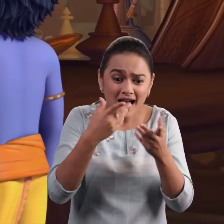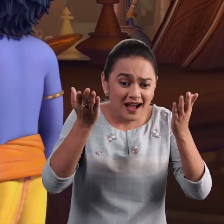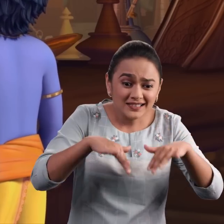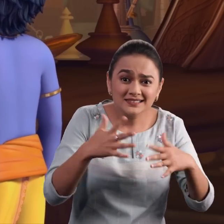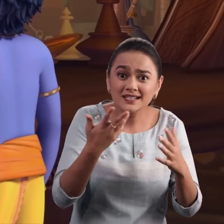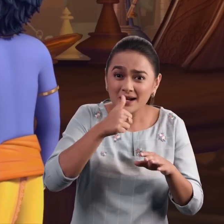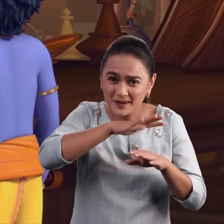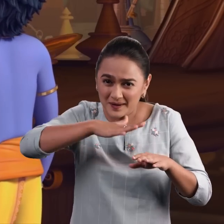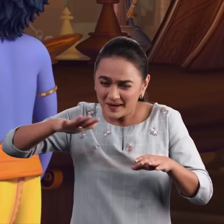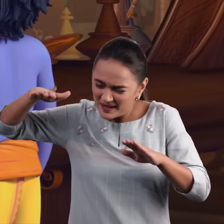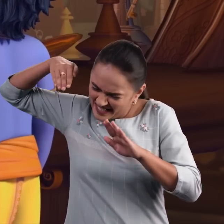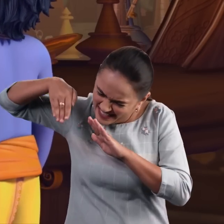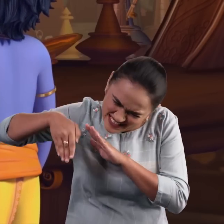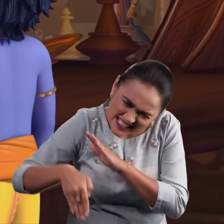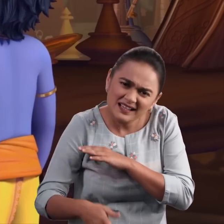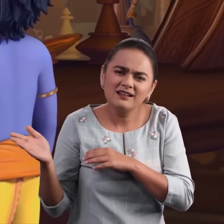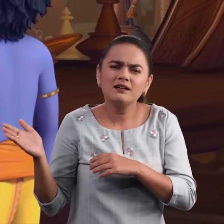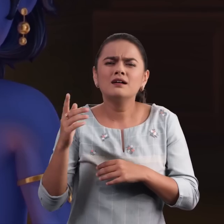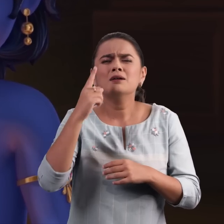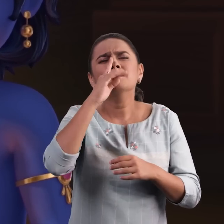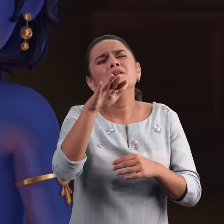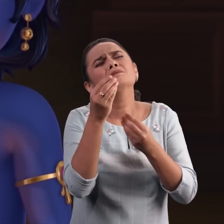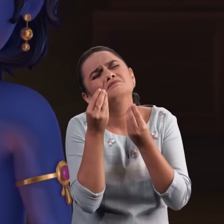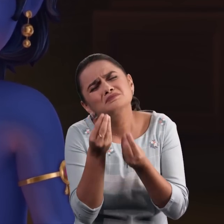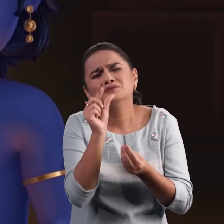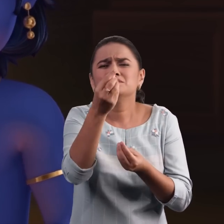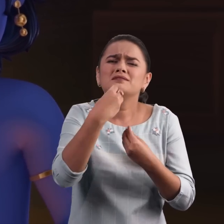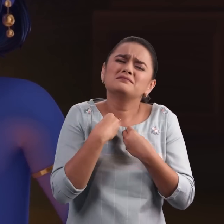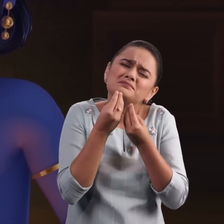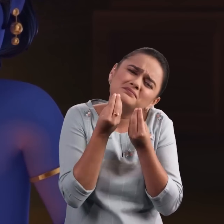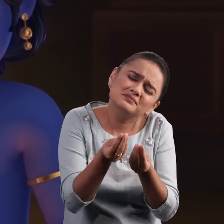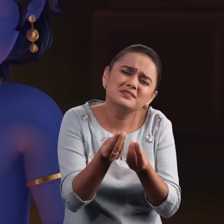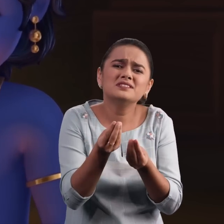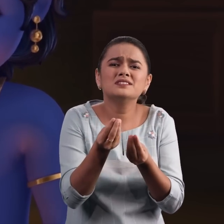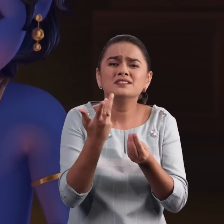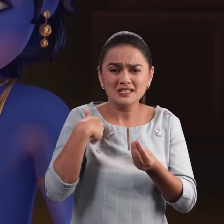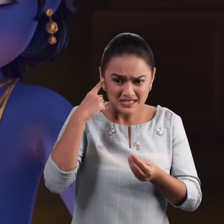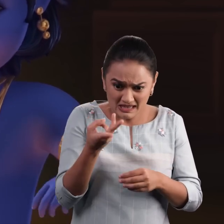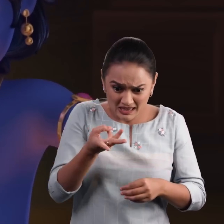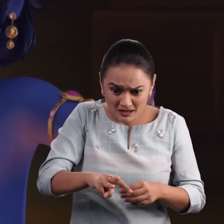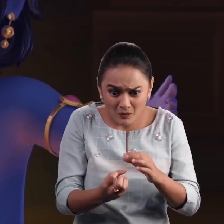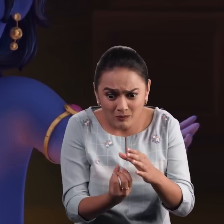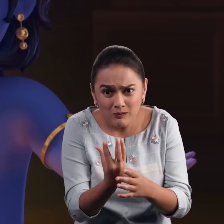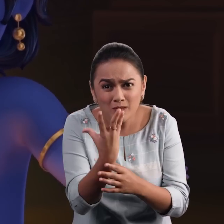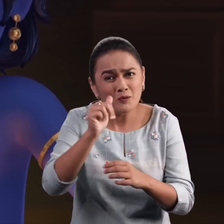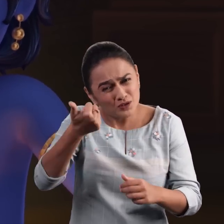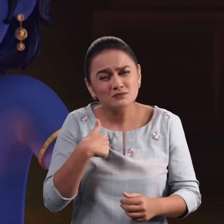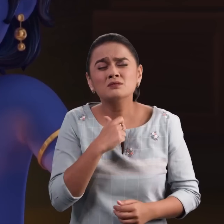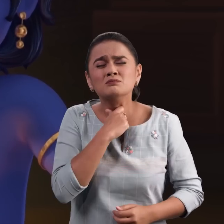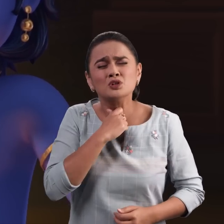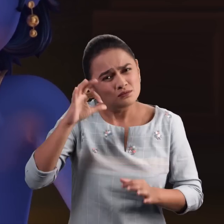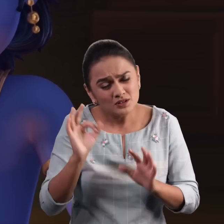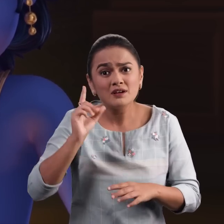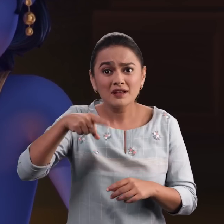वो बनते हैं सुदूर समंदर की सीपियों में। प्यारी मैया, मुझे थोड़े से मोती दे दो ना। वचन देता हूँ 3 दिनों में वो